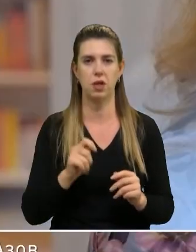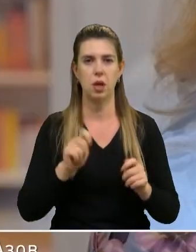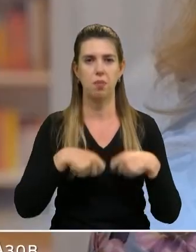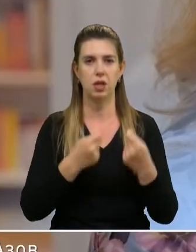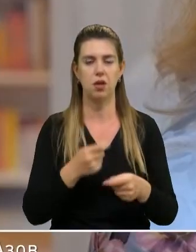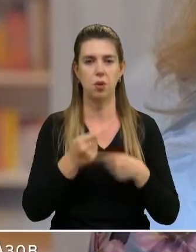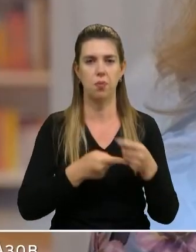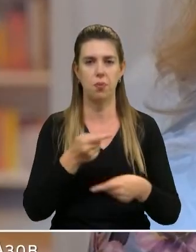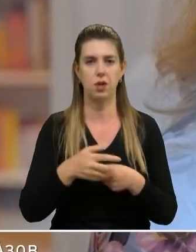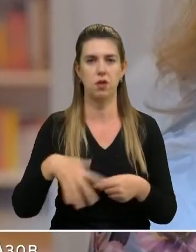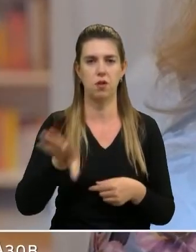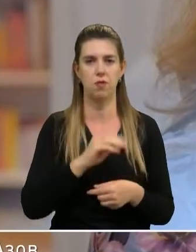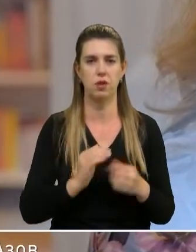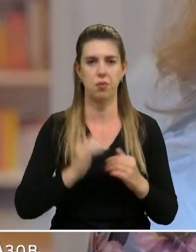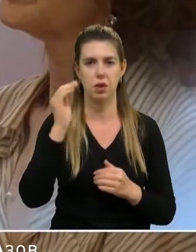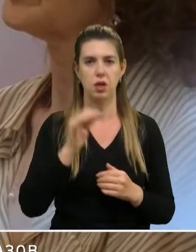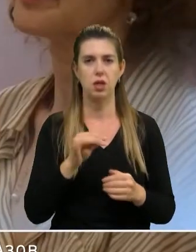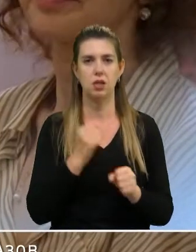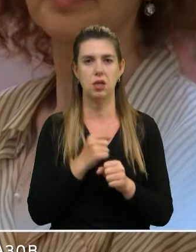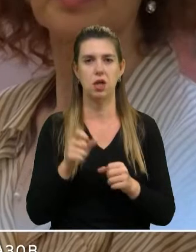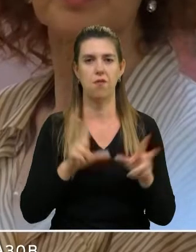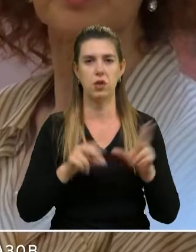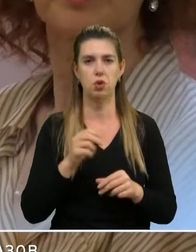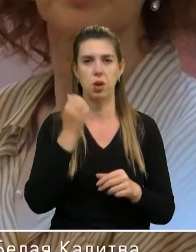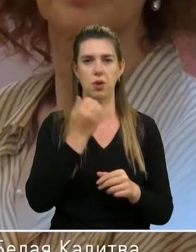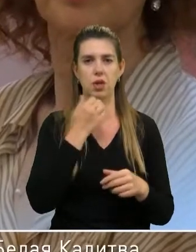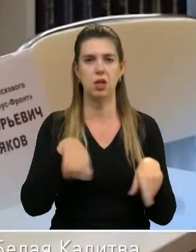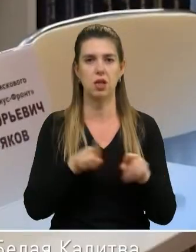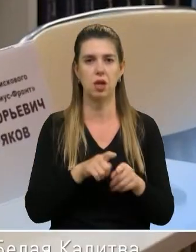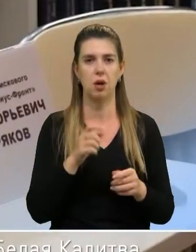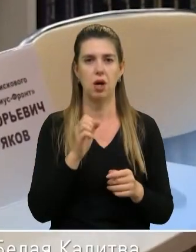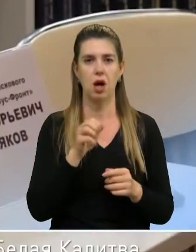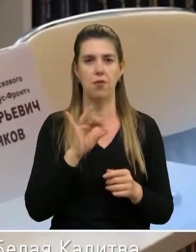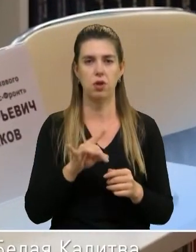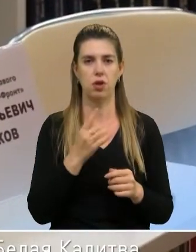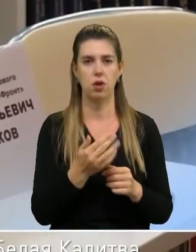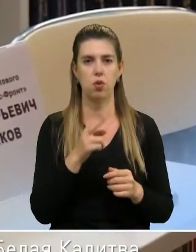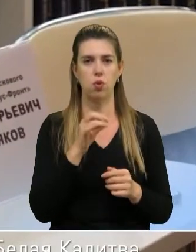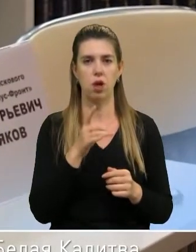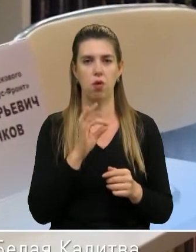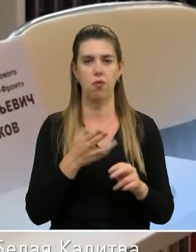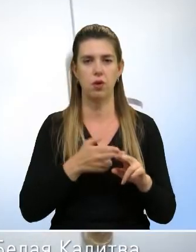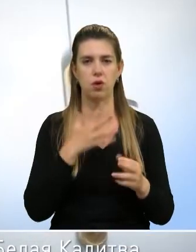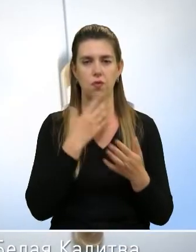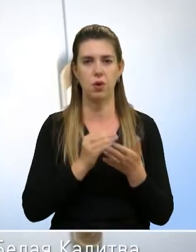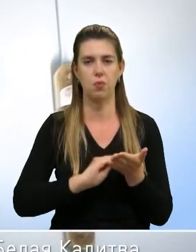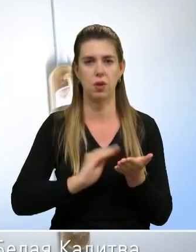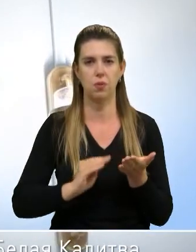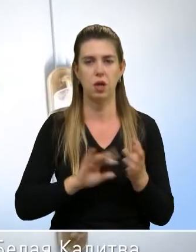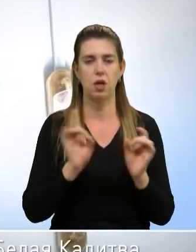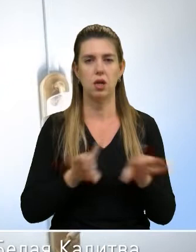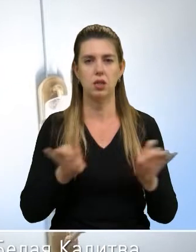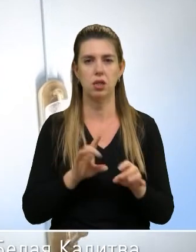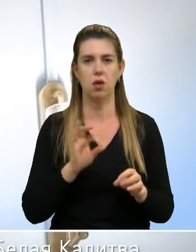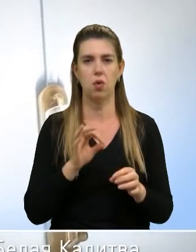ее подрастающим поколениям. И сделать это возможно благодаря таким авторам, как Андрей Кудряков, который в своем произведении рассказал